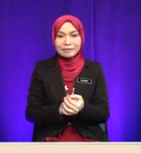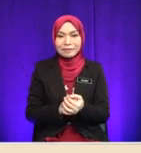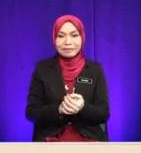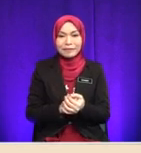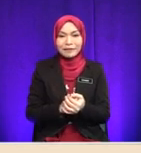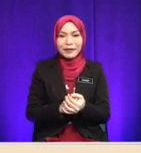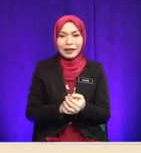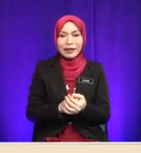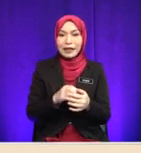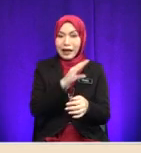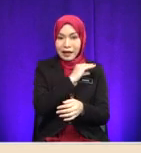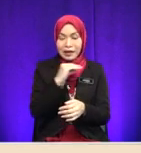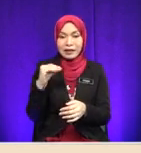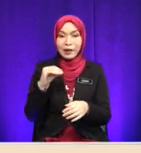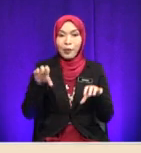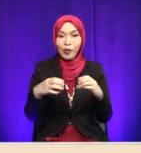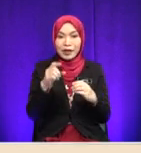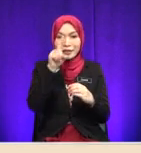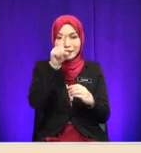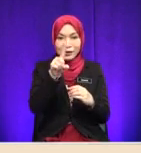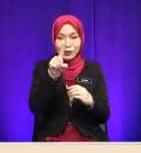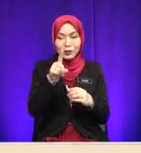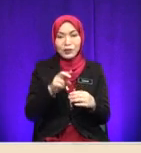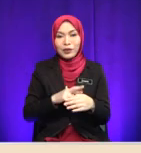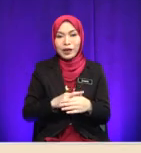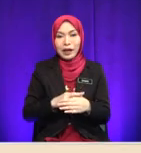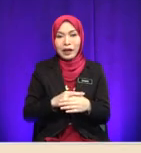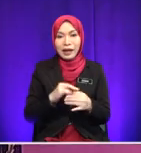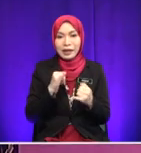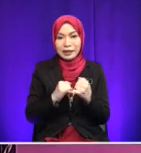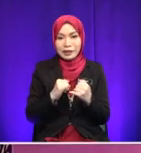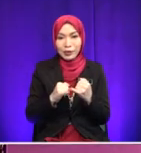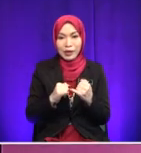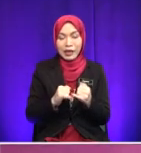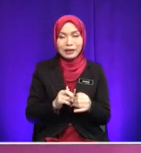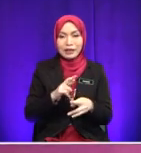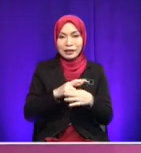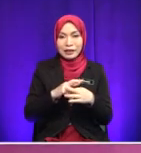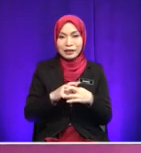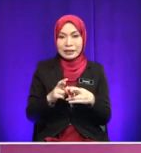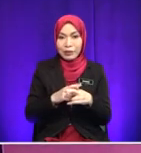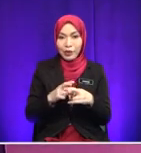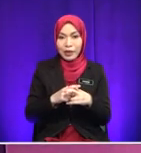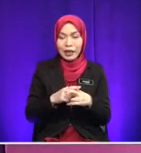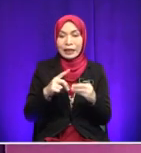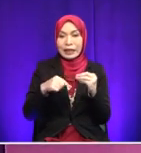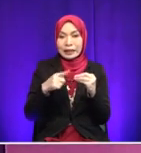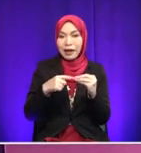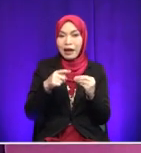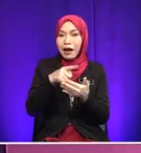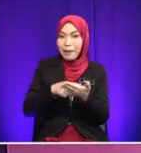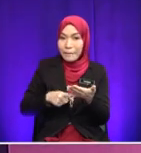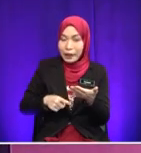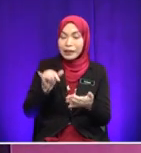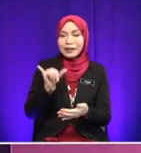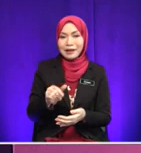iaitu membuat satu kesimpulan tentang pelbagai bahan yang dibaca. Baik, itu yang pertama